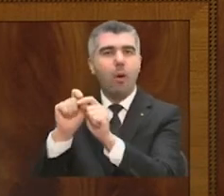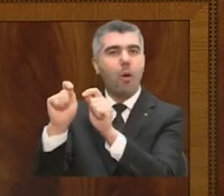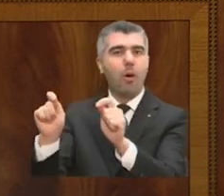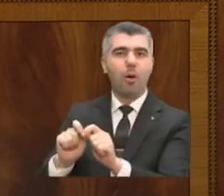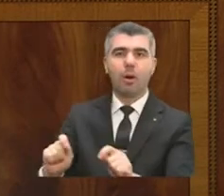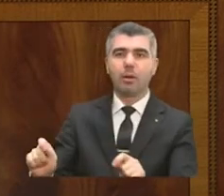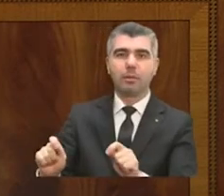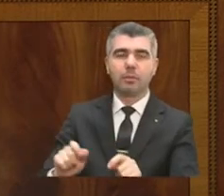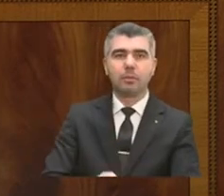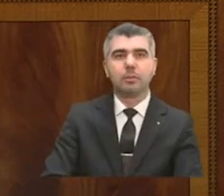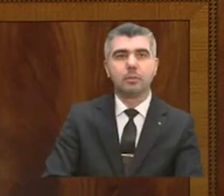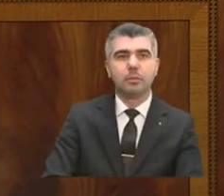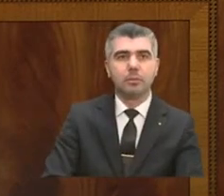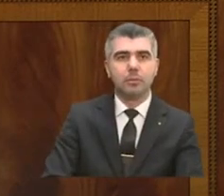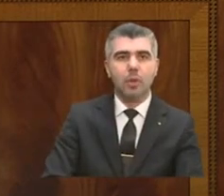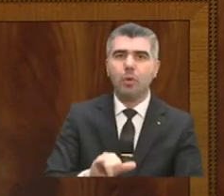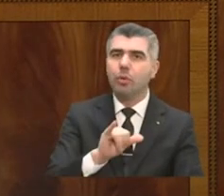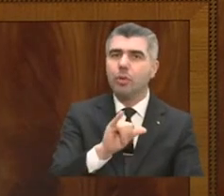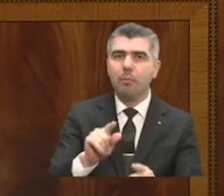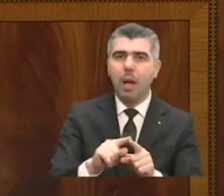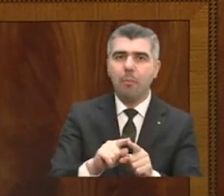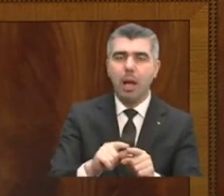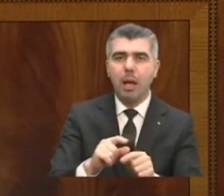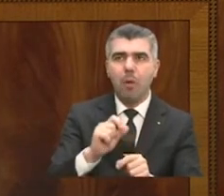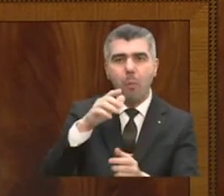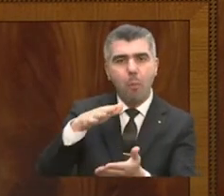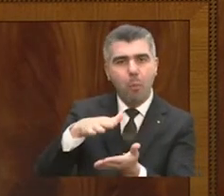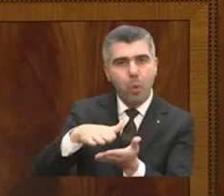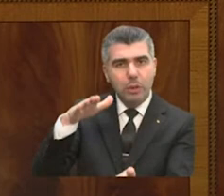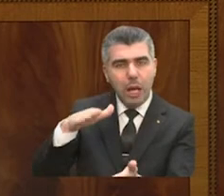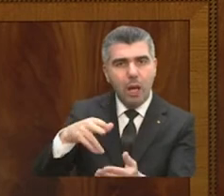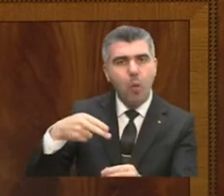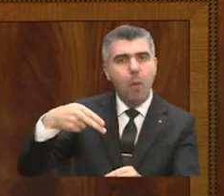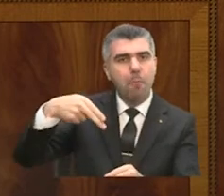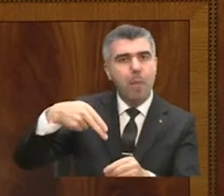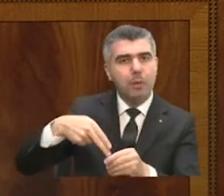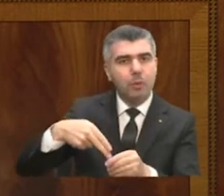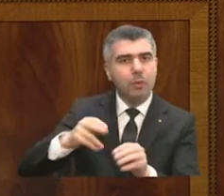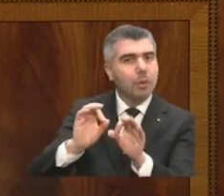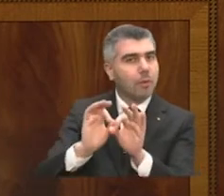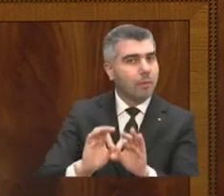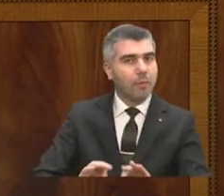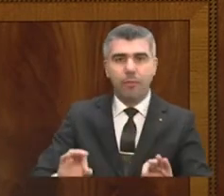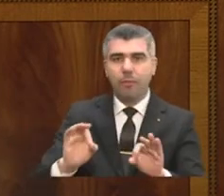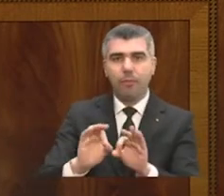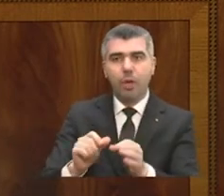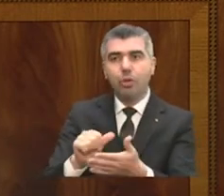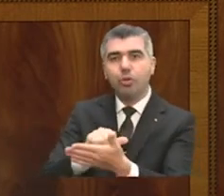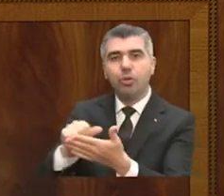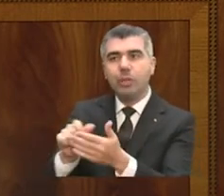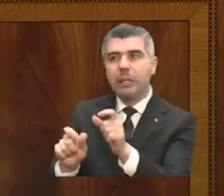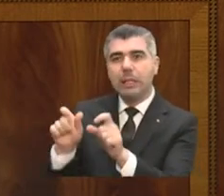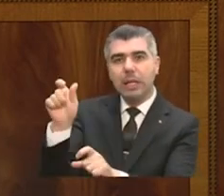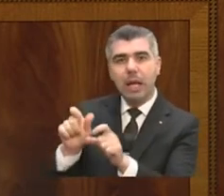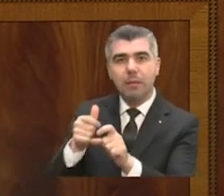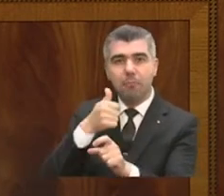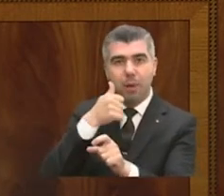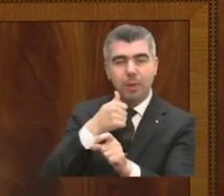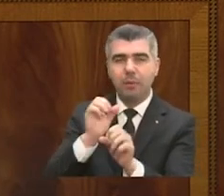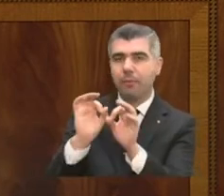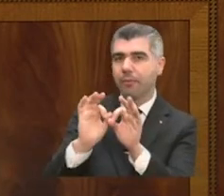Le Maroc ne s'ingère jamais dans vos affaires. Bien sûr, on n'a pas le gaz, on n'a pas le pétrole